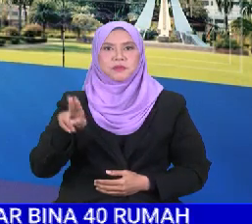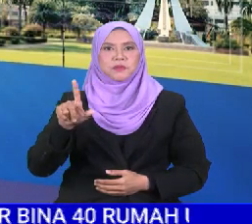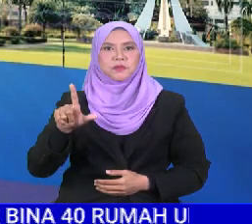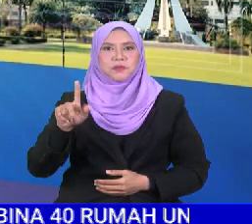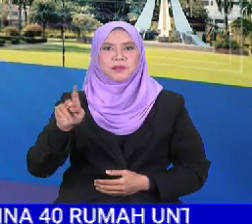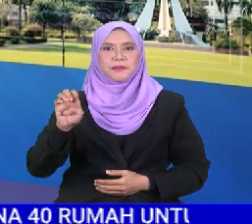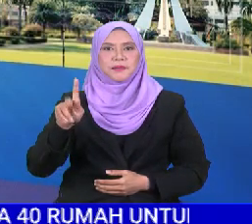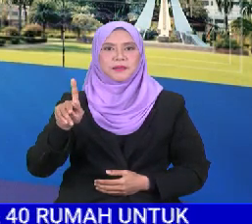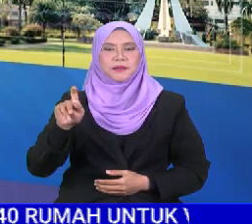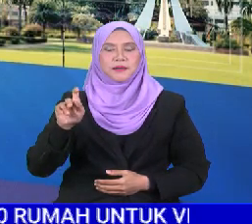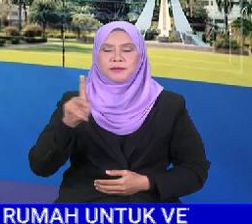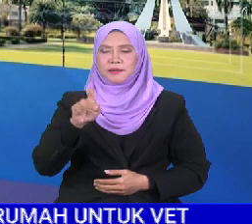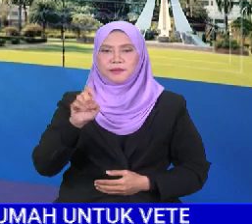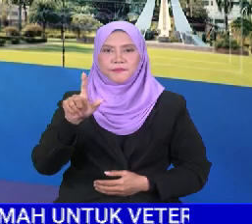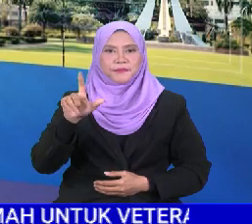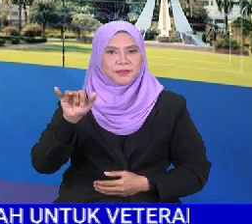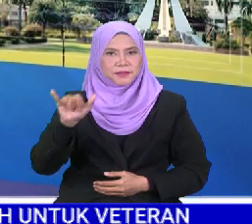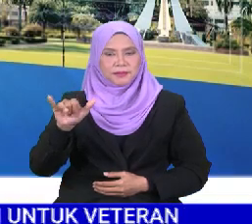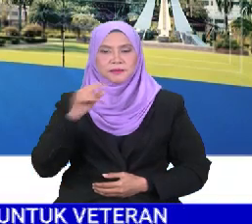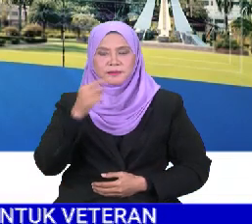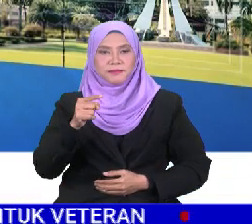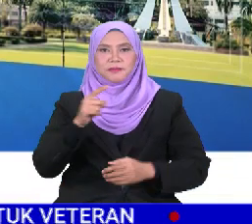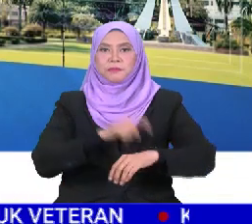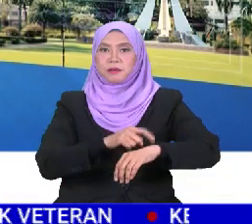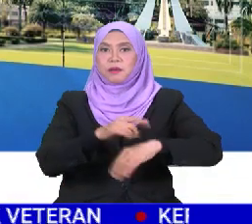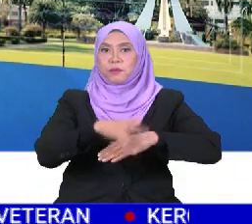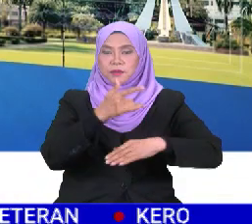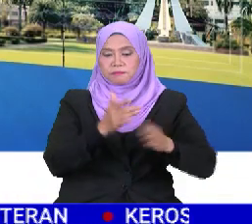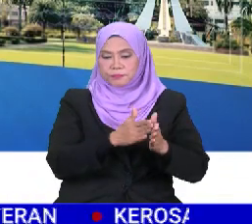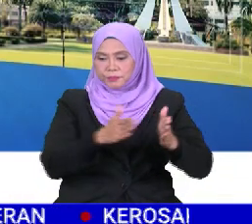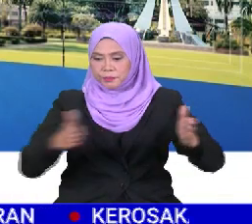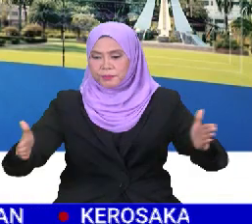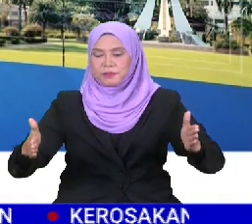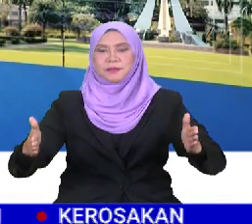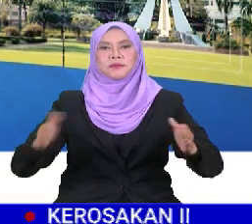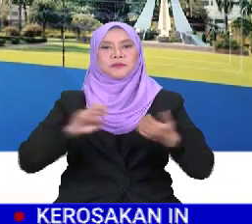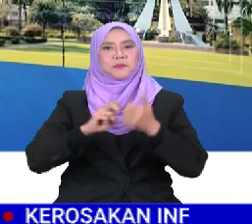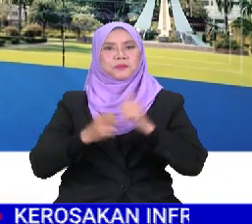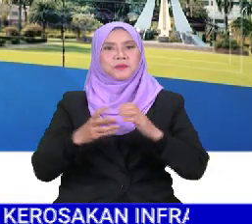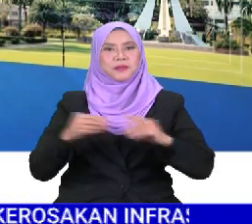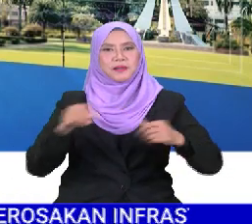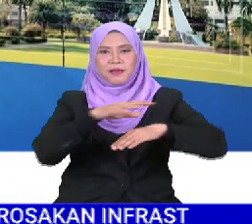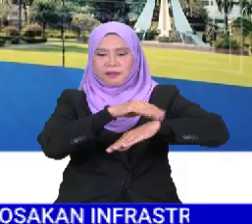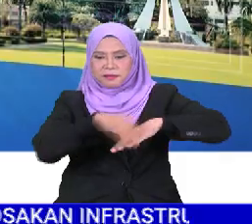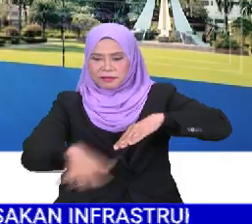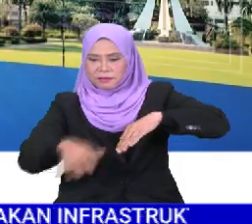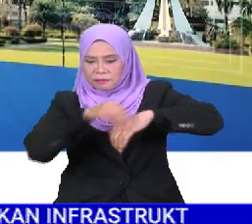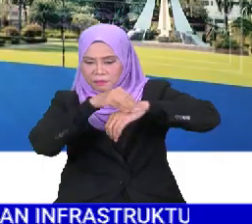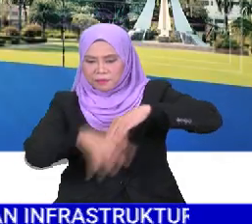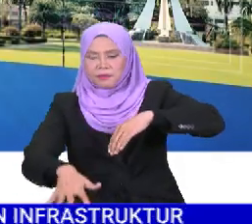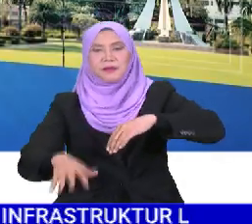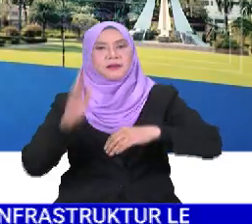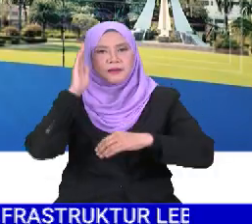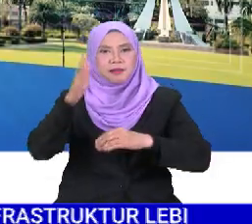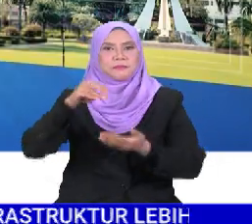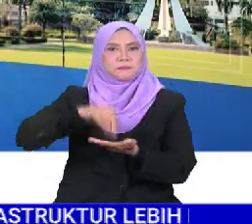kavli Harun berkata langkah awal dan jangka panjang bagi mengatasi masalah Hasan di penempatan berkenaan akan